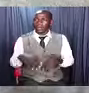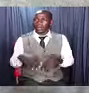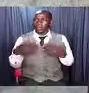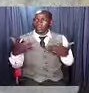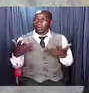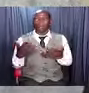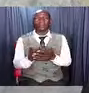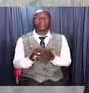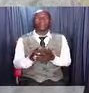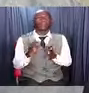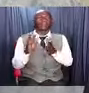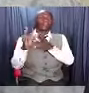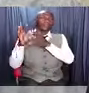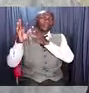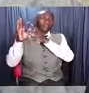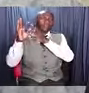Hallelujah.